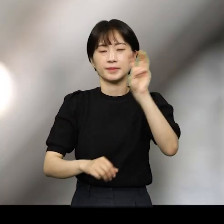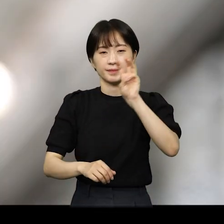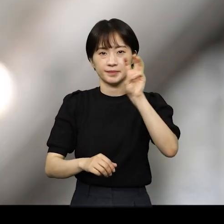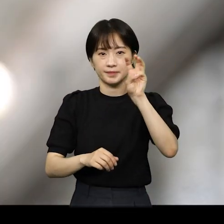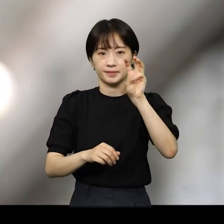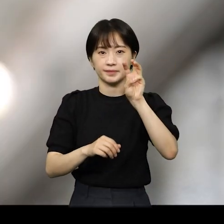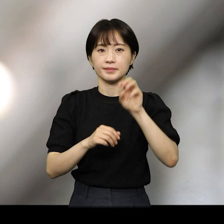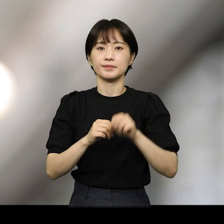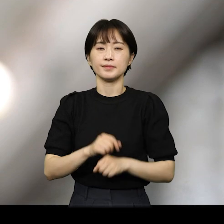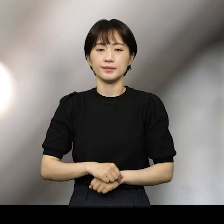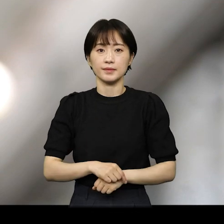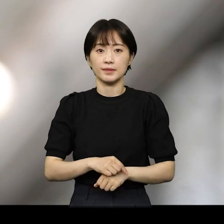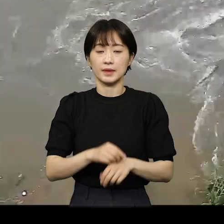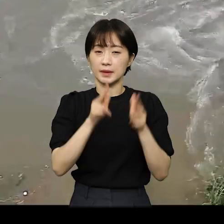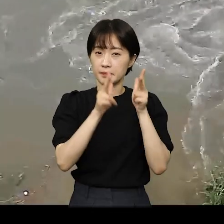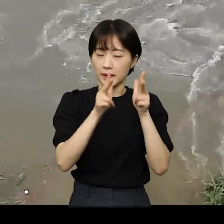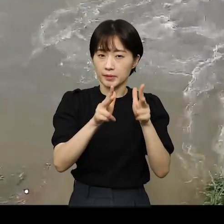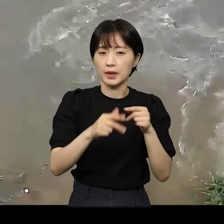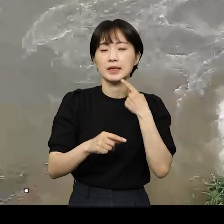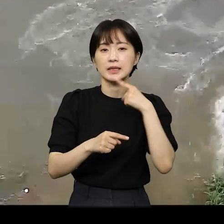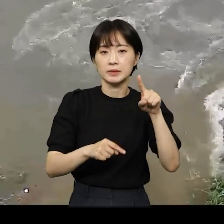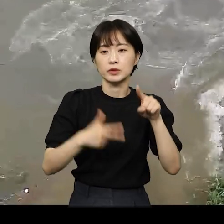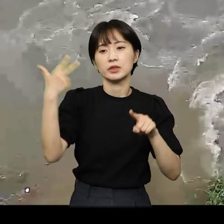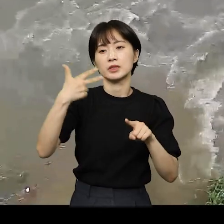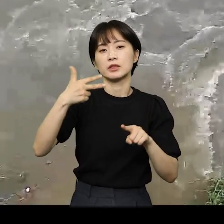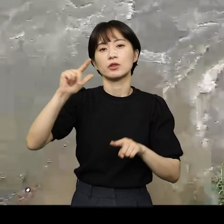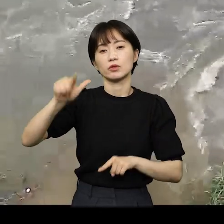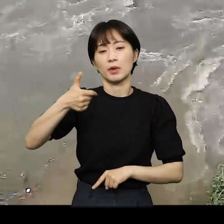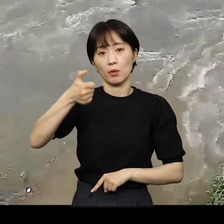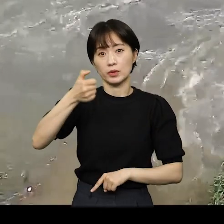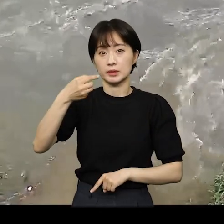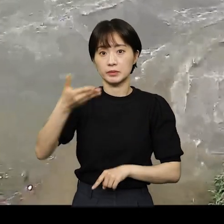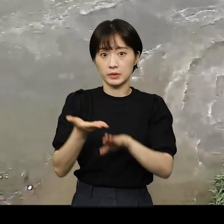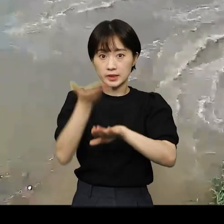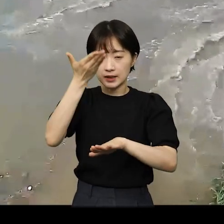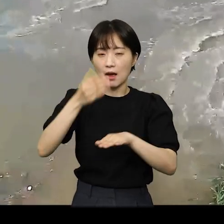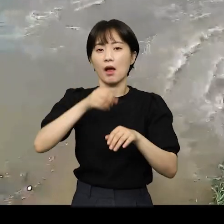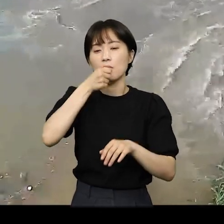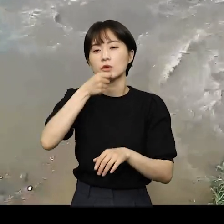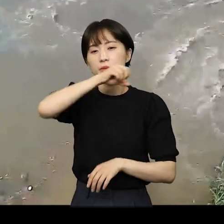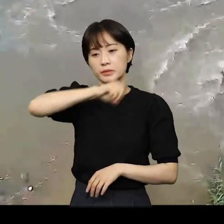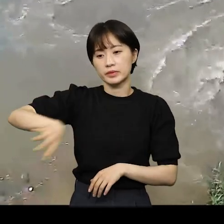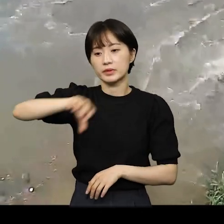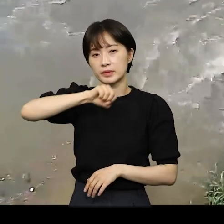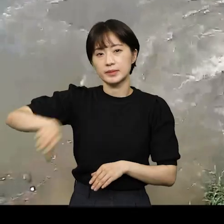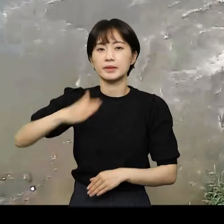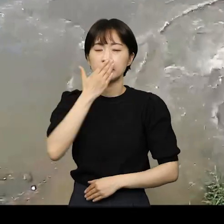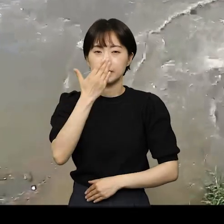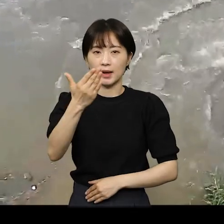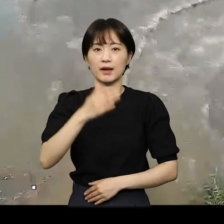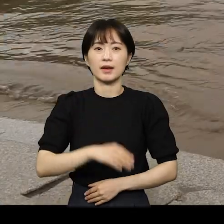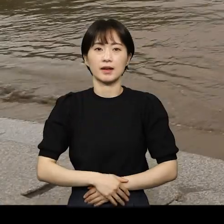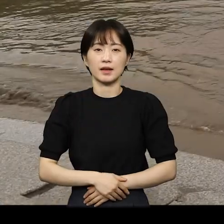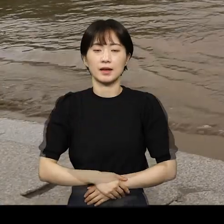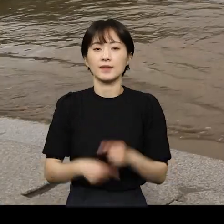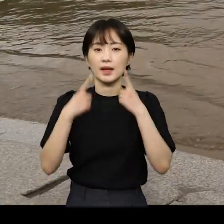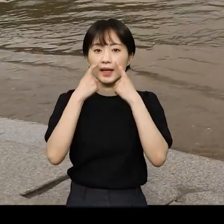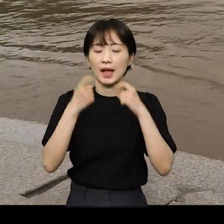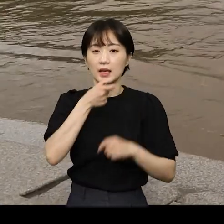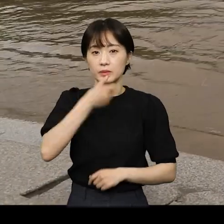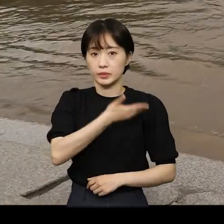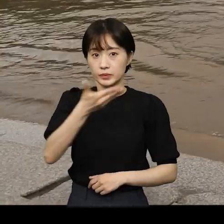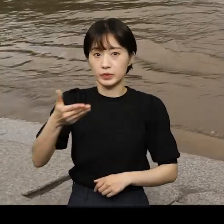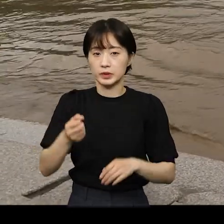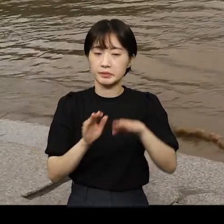펌프가 총 30대 설치돼 있어 1분의 약 7,656톤의 빗물을 배수할 수 있습니다. 특히